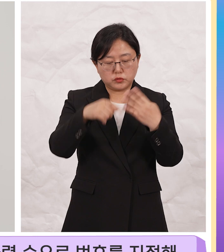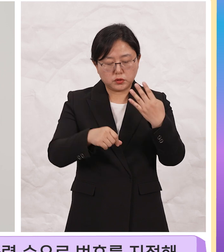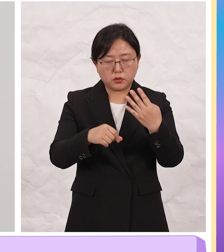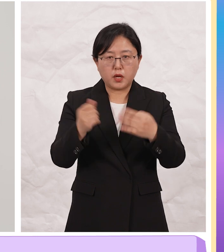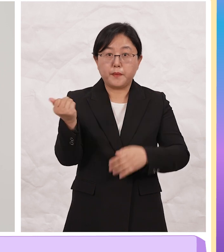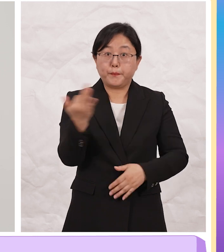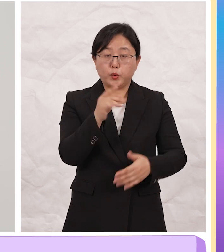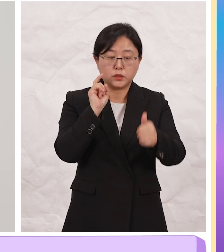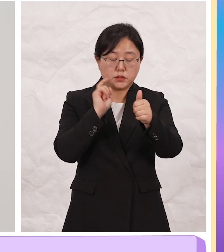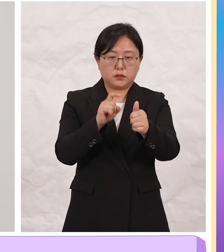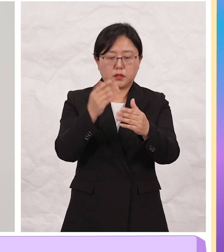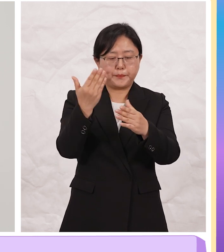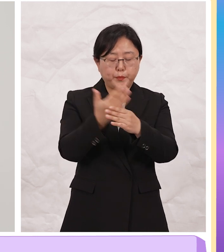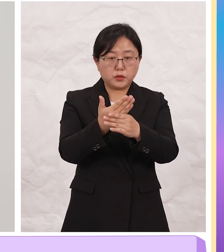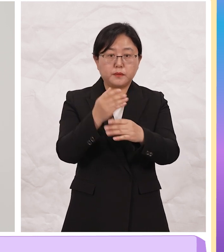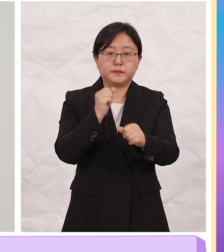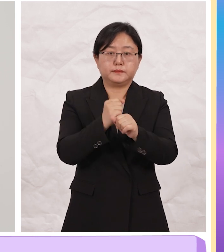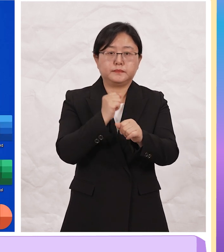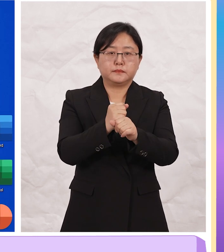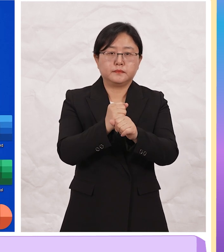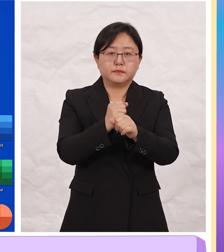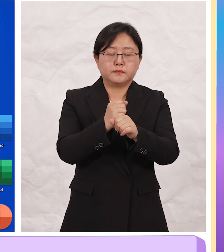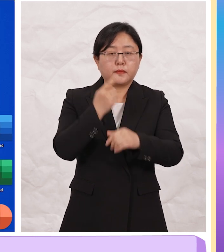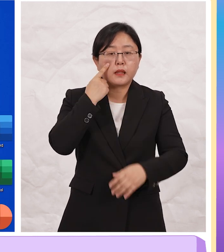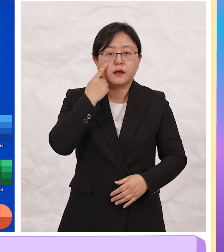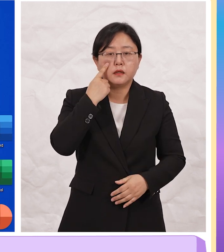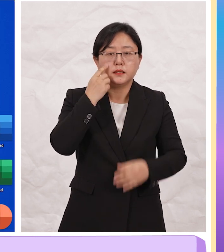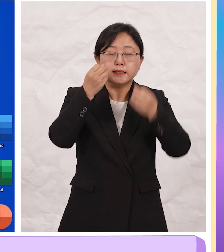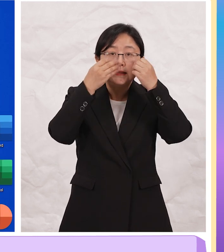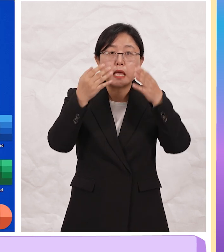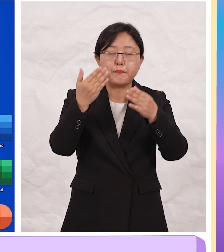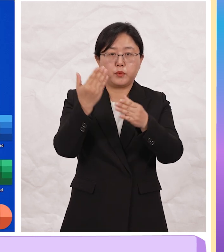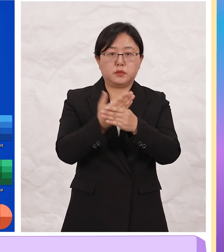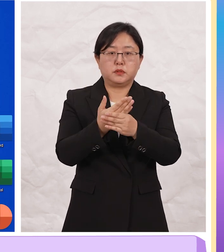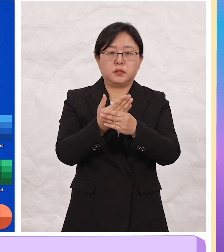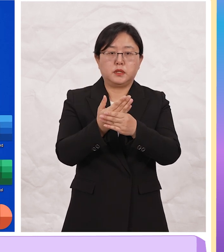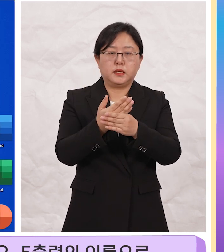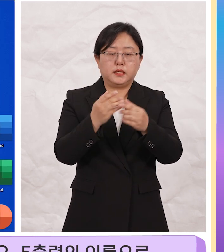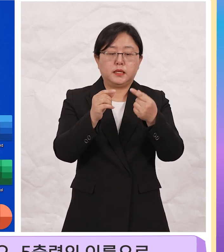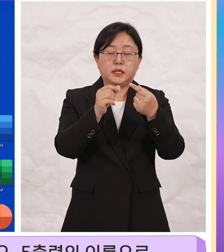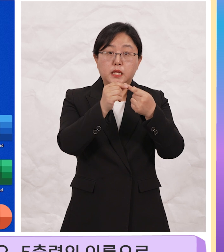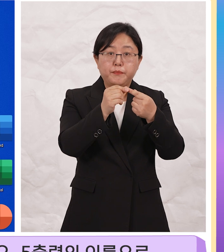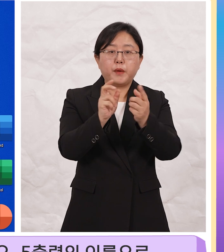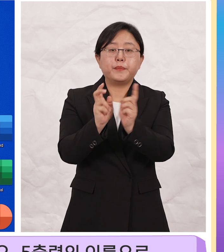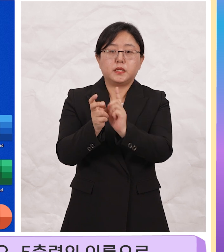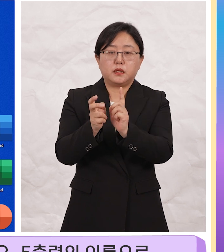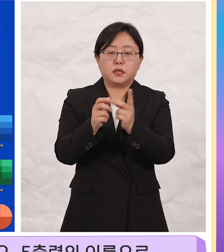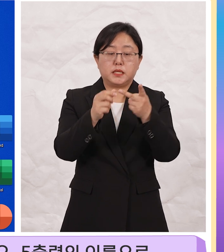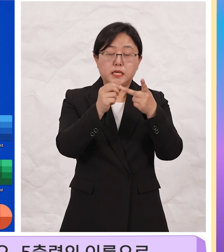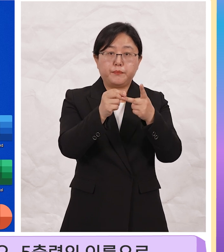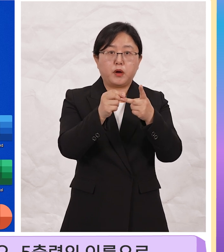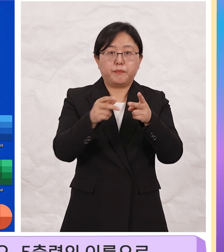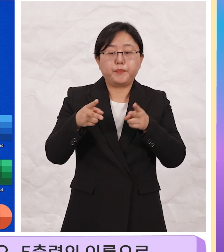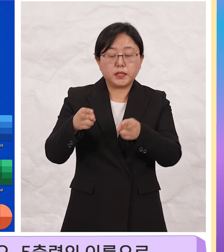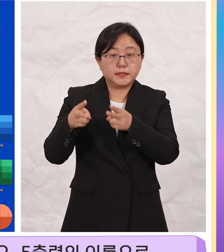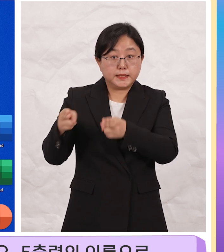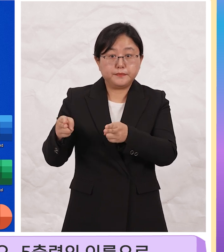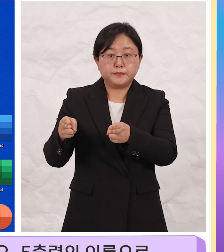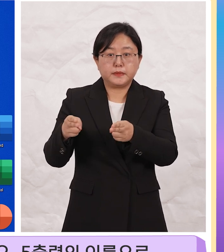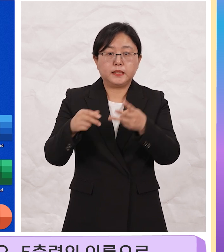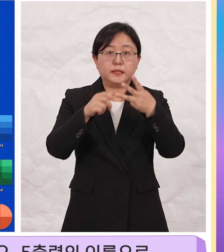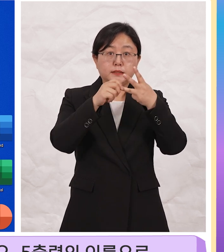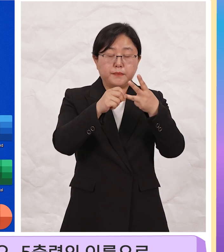순으로 번호를 지정해 폴더를 생성합니다. 자, 따라해 보겠습니다. 새 폴더에서 1번 미디어,